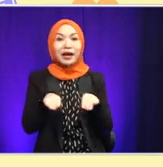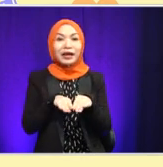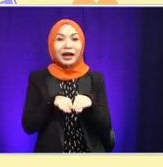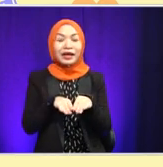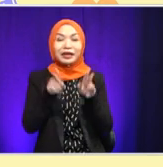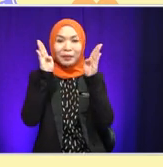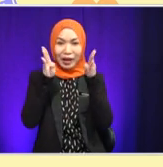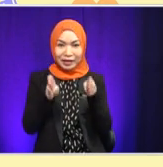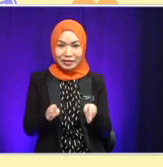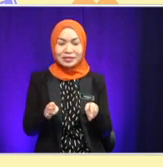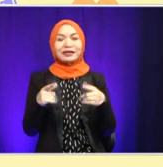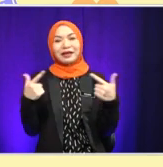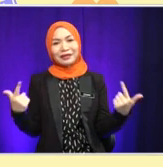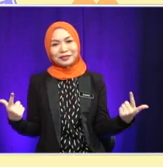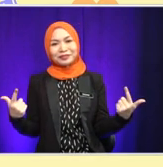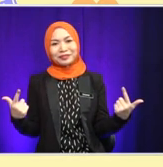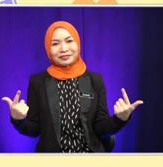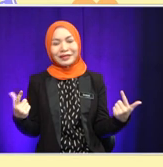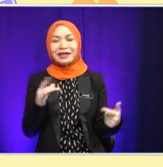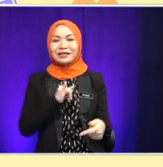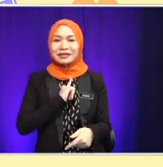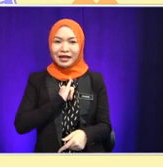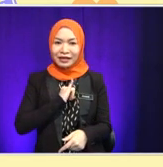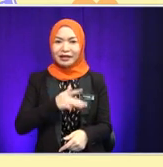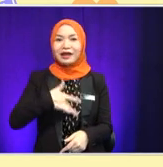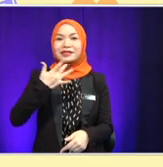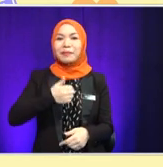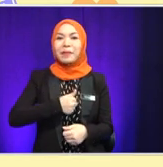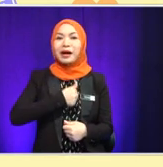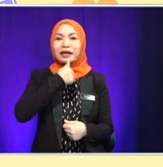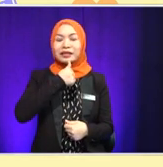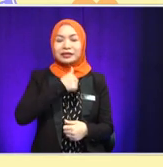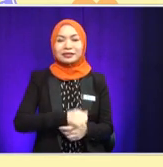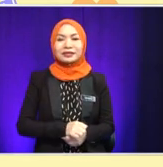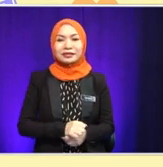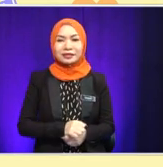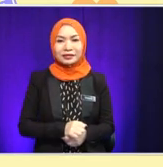mempelajari atau mengetahui atau mengenali permainan tersebut